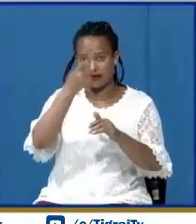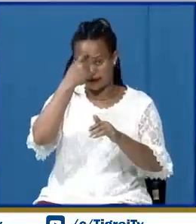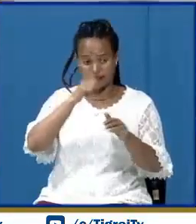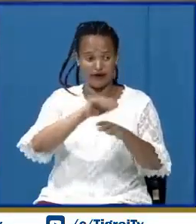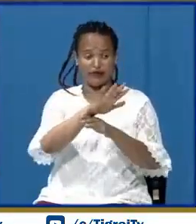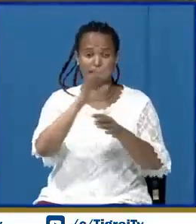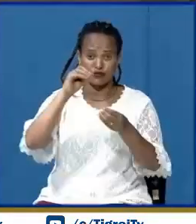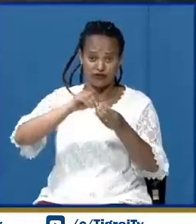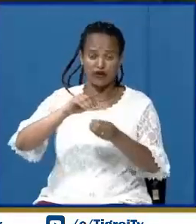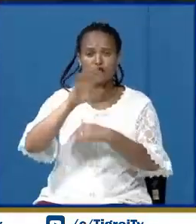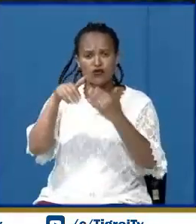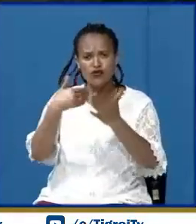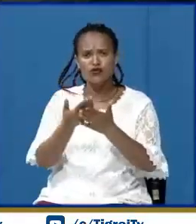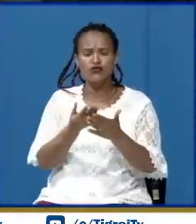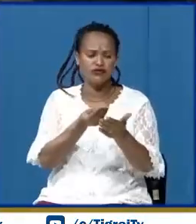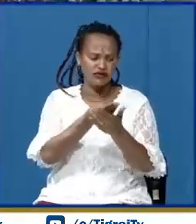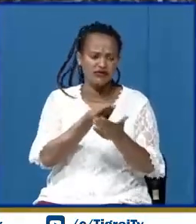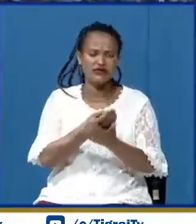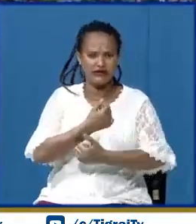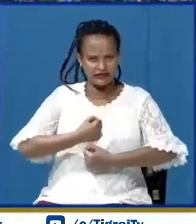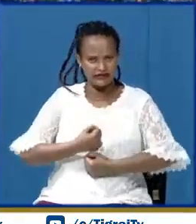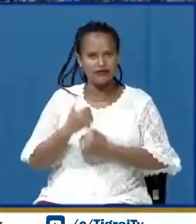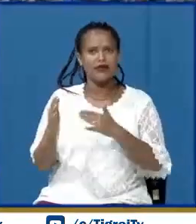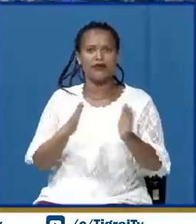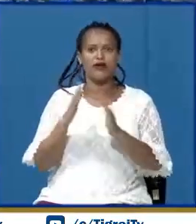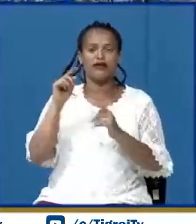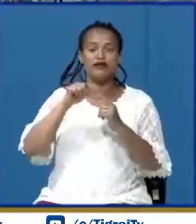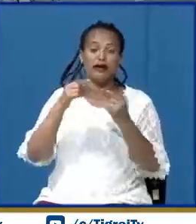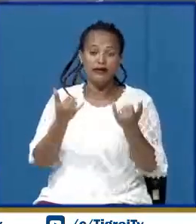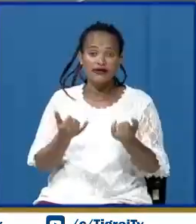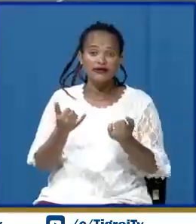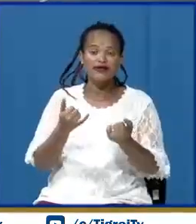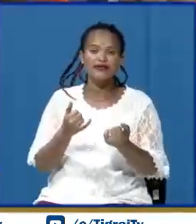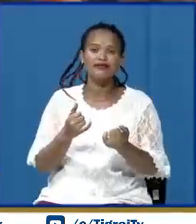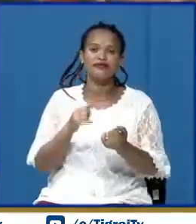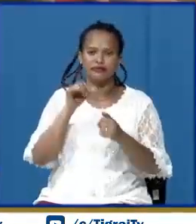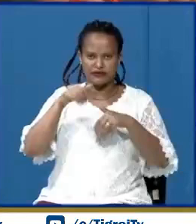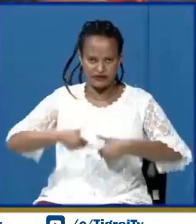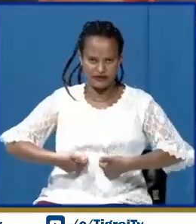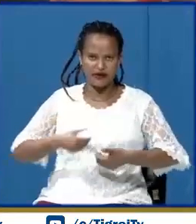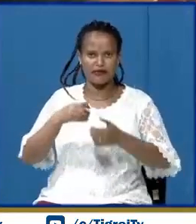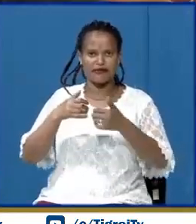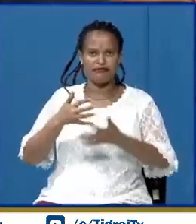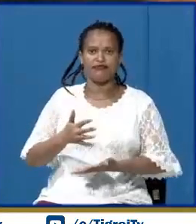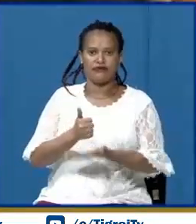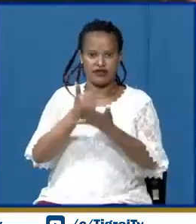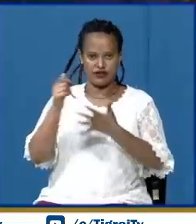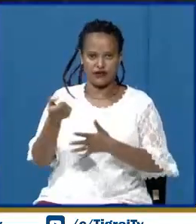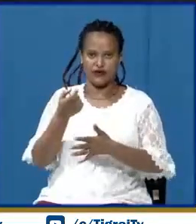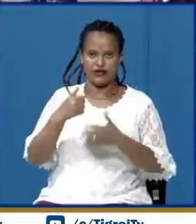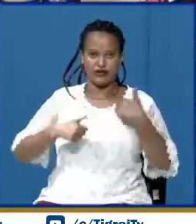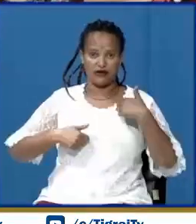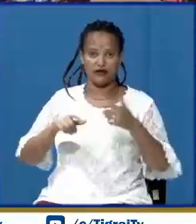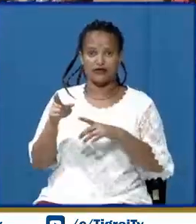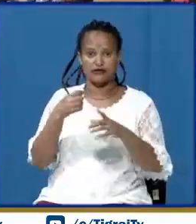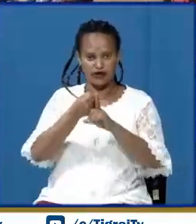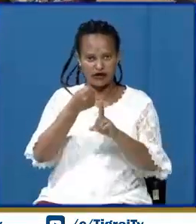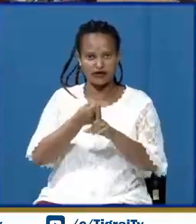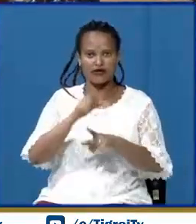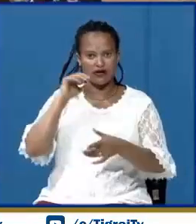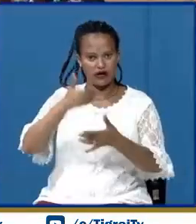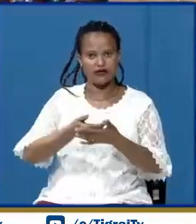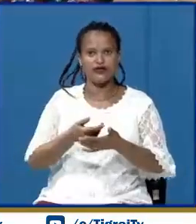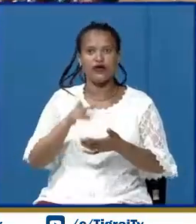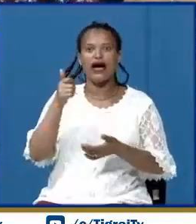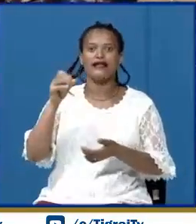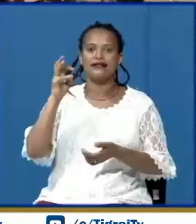ብተወሳኺ ኩሉ ዘድልዩ ስንቅን ዕጥቅን ብምድላው ክሳብ ሕዚ ብዘይምርብራብ ደጀን ሰራዊተን ኮይነን ይቃለሳ ምህላውን ደቂ ኣንስትዮ